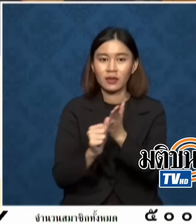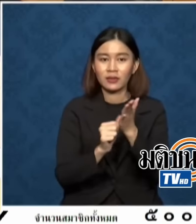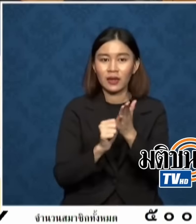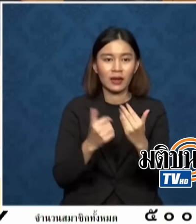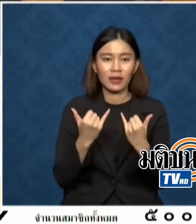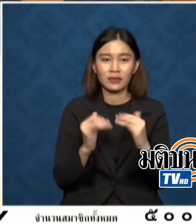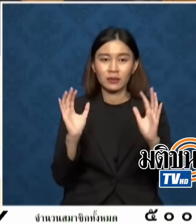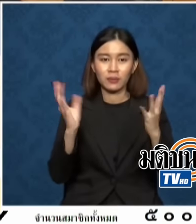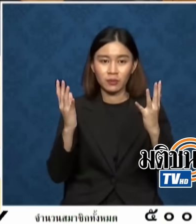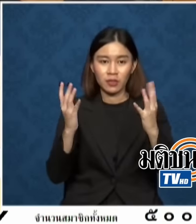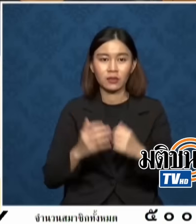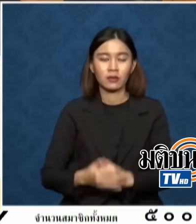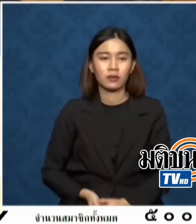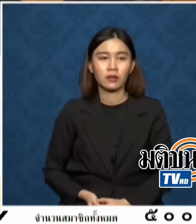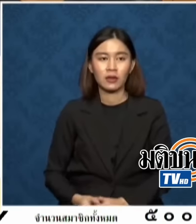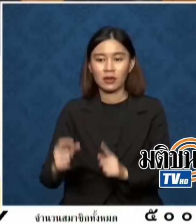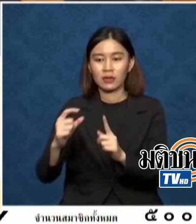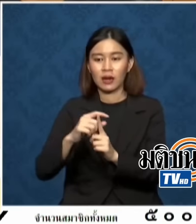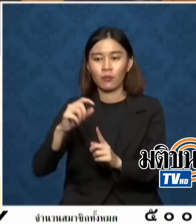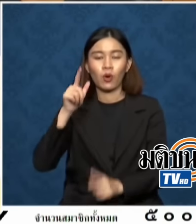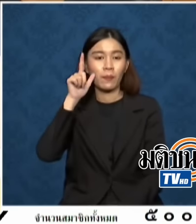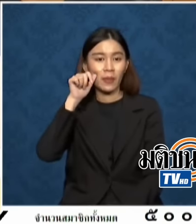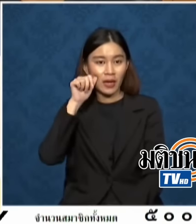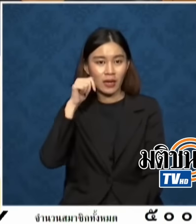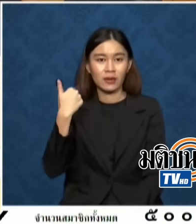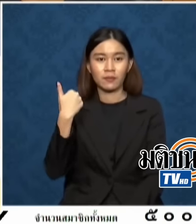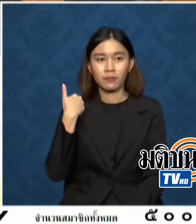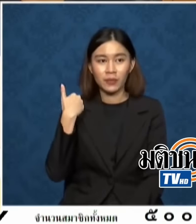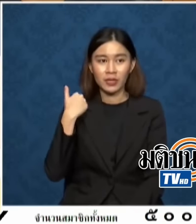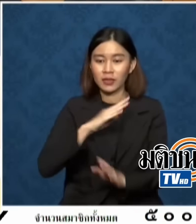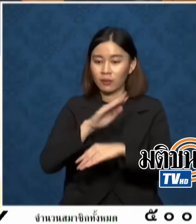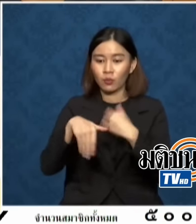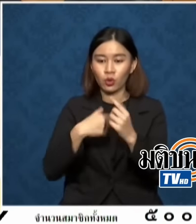ในครั้งนี้คำว่ามารดามี